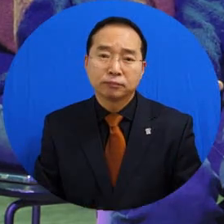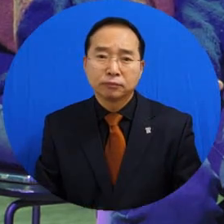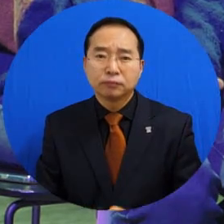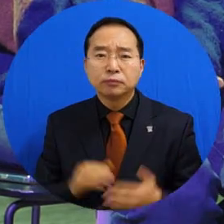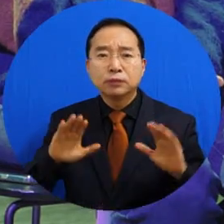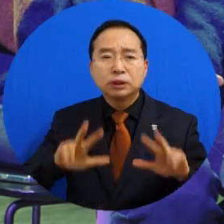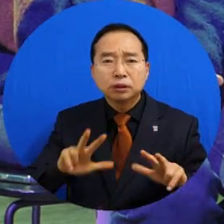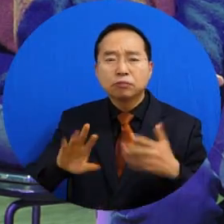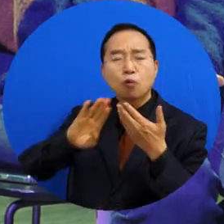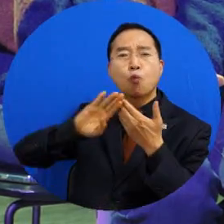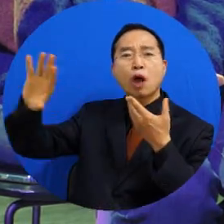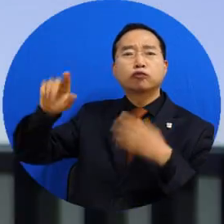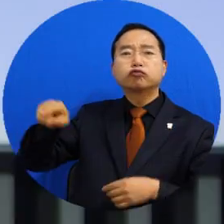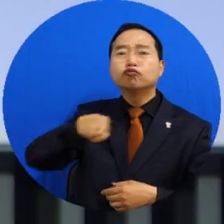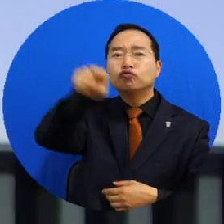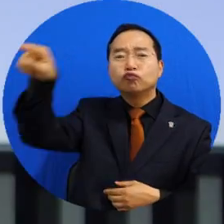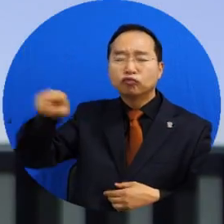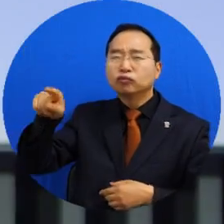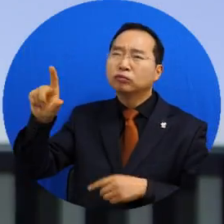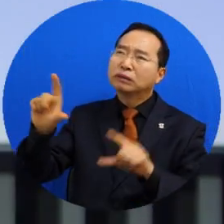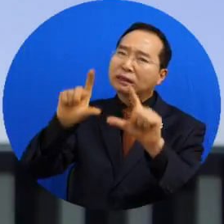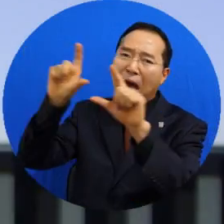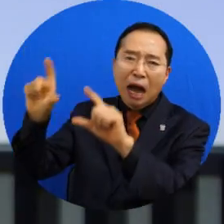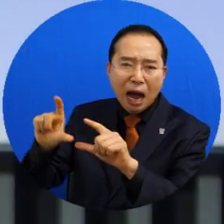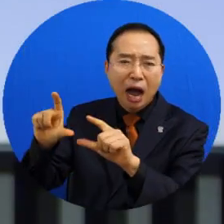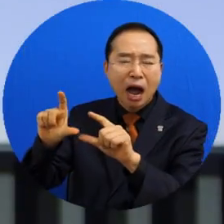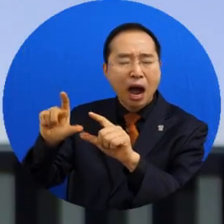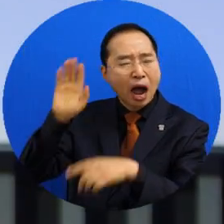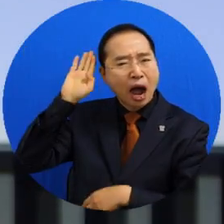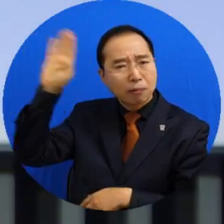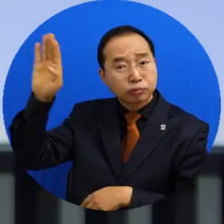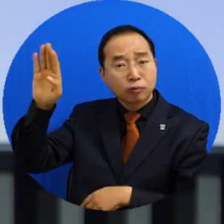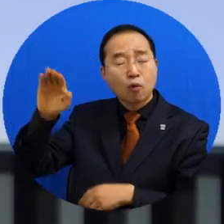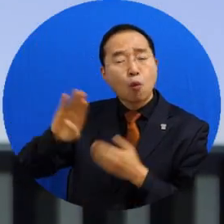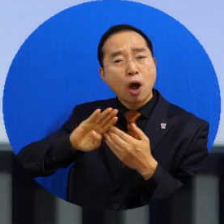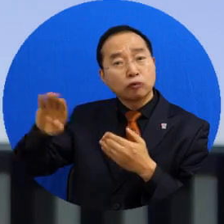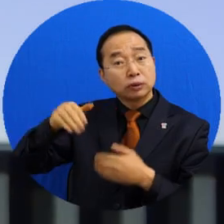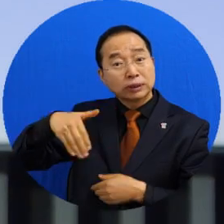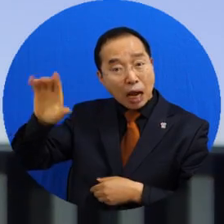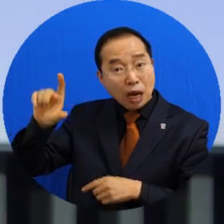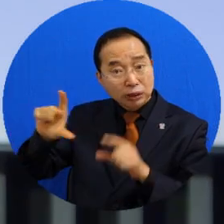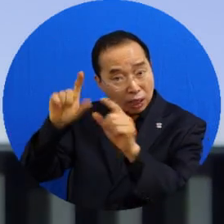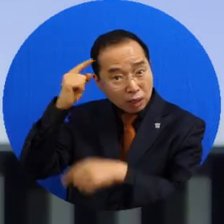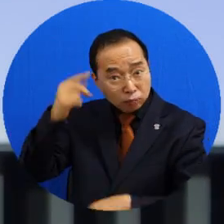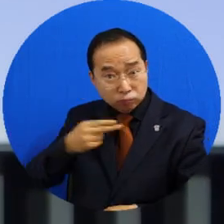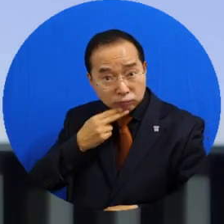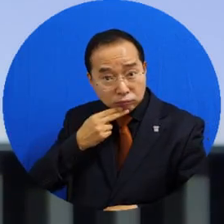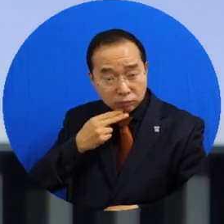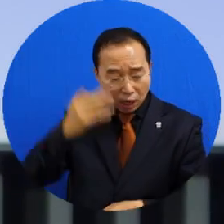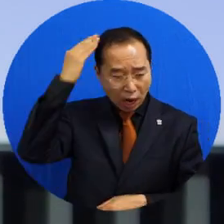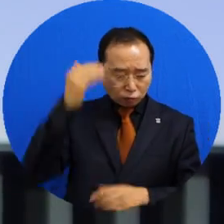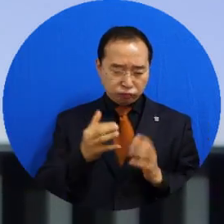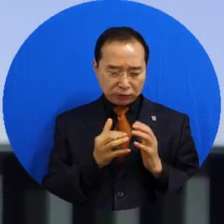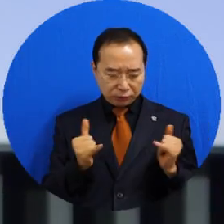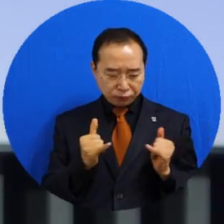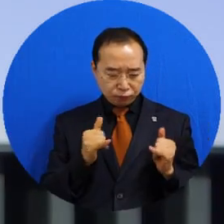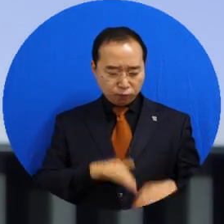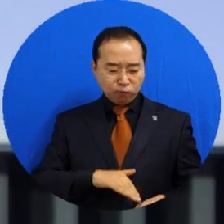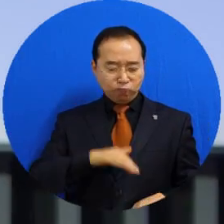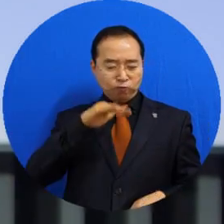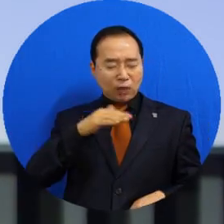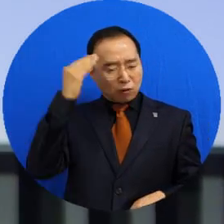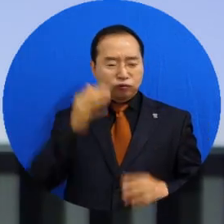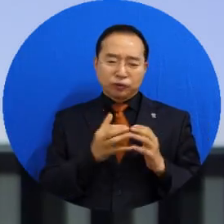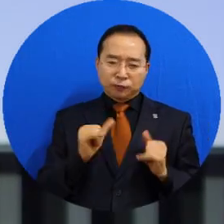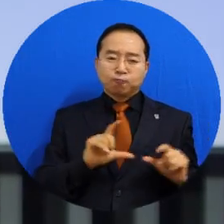그리고 지금 외국에서 나가서 사셨거나 혹은 앞으로 나가서 사실 계획이 없으신 이상 한국인으로 계속